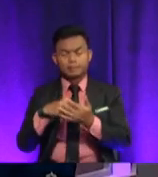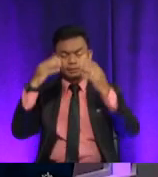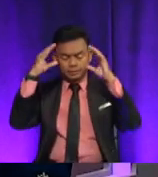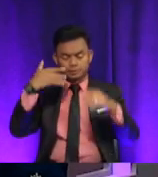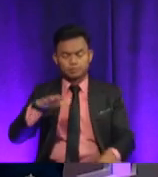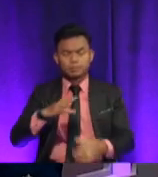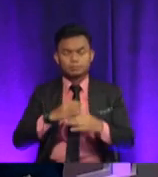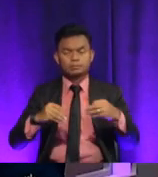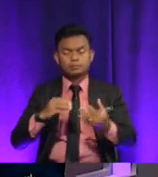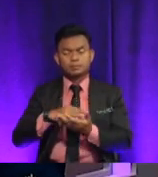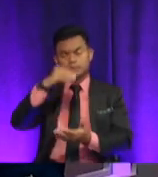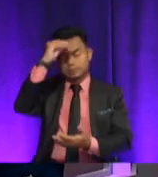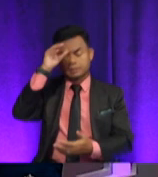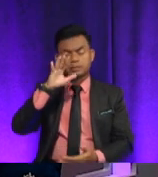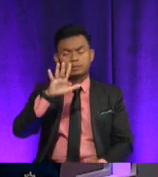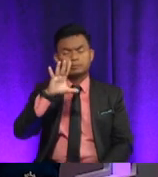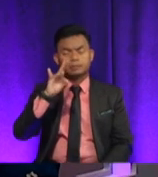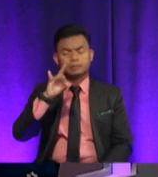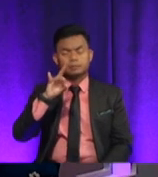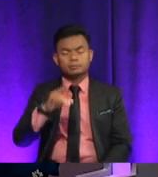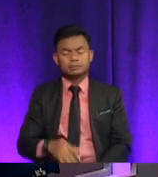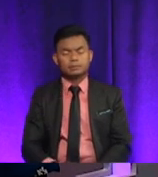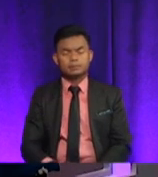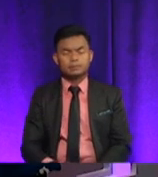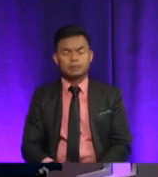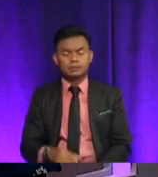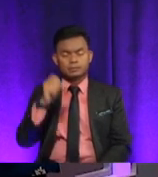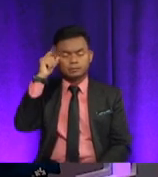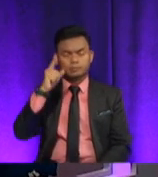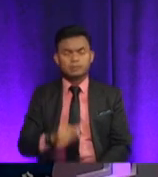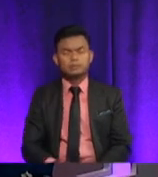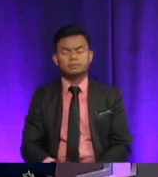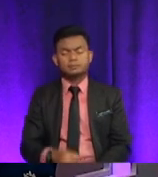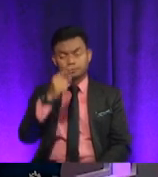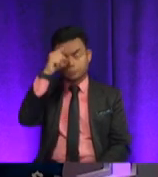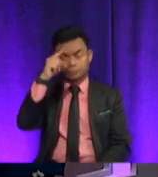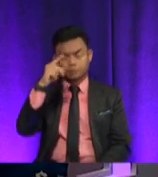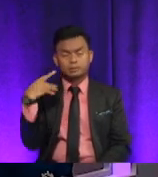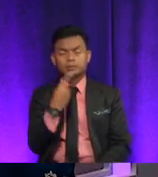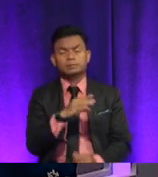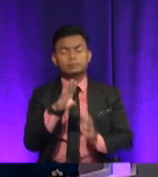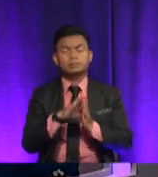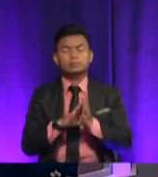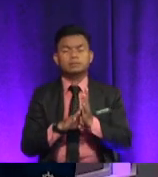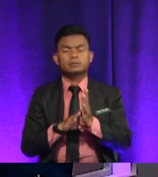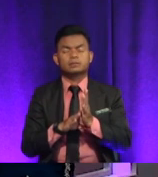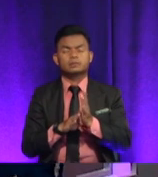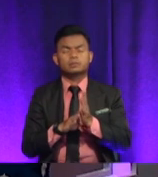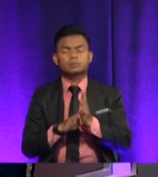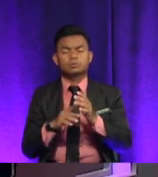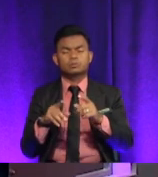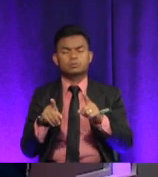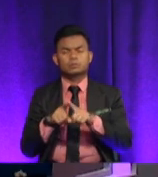apa kata Mira Kalau kita membuat sedikit percambahan Minda pada petani untuk kita berkongsi ya untuk kita berkongsi satu